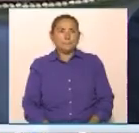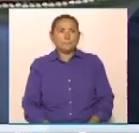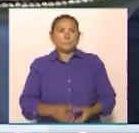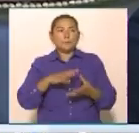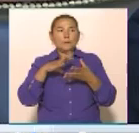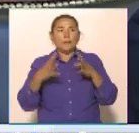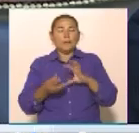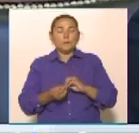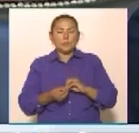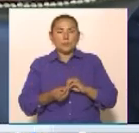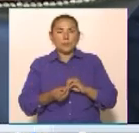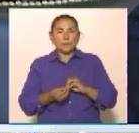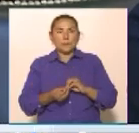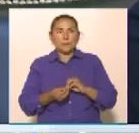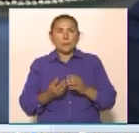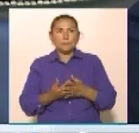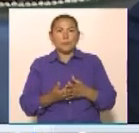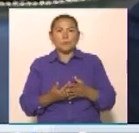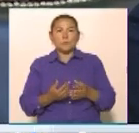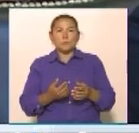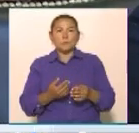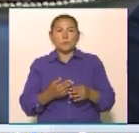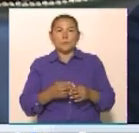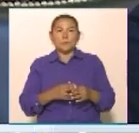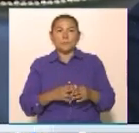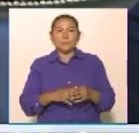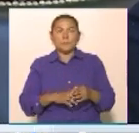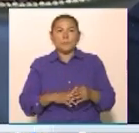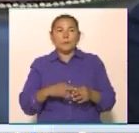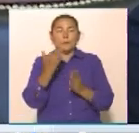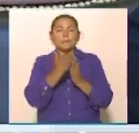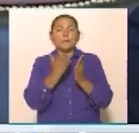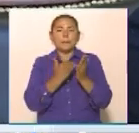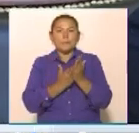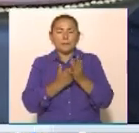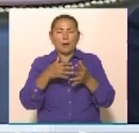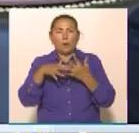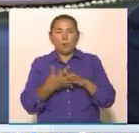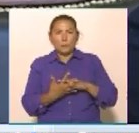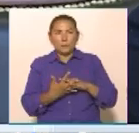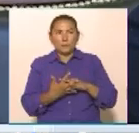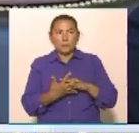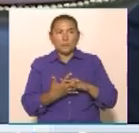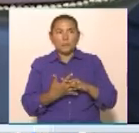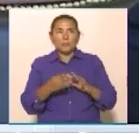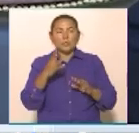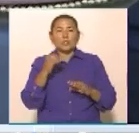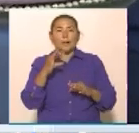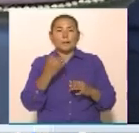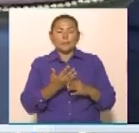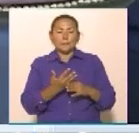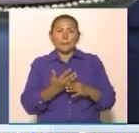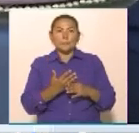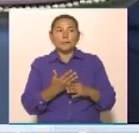Нәтижелі жұмыспен қамту және жаппай кәсіпкерлікті бағдарламасының ауылдық елді мекендерде шағын кредит